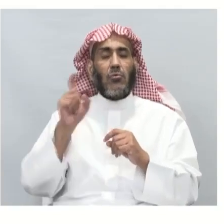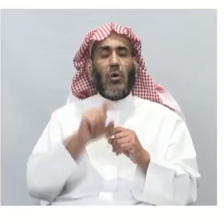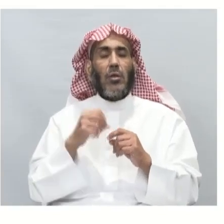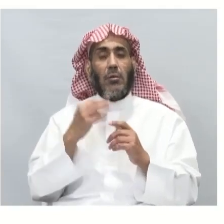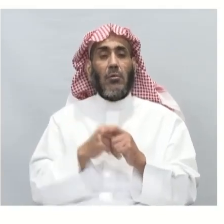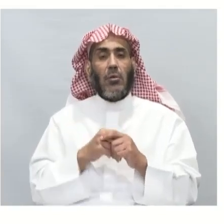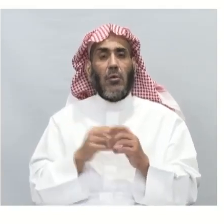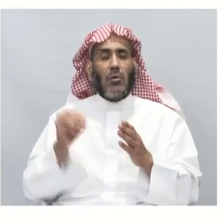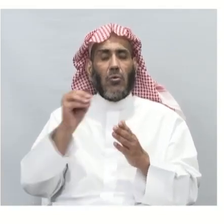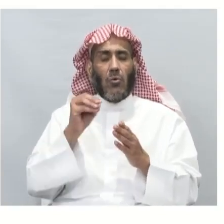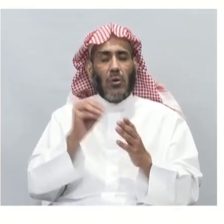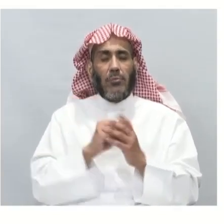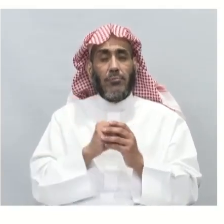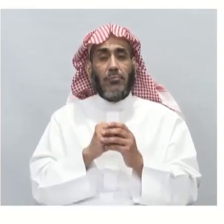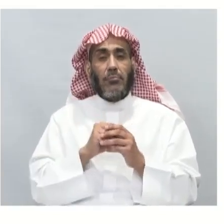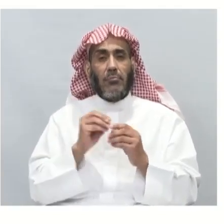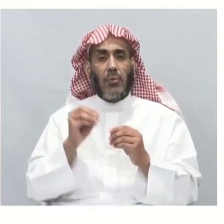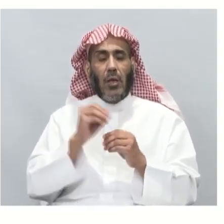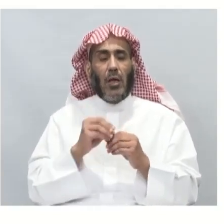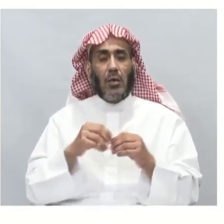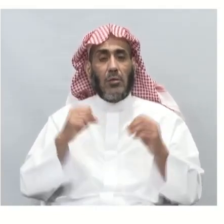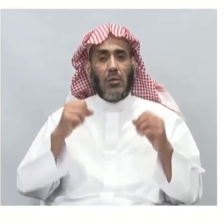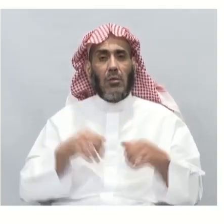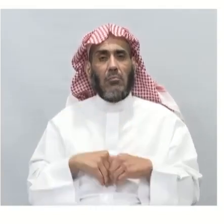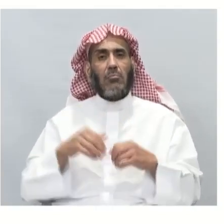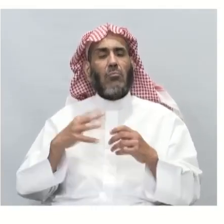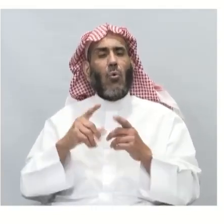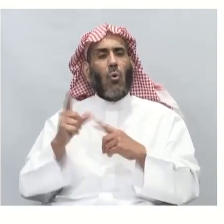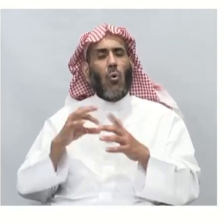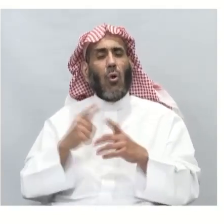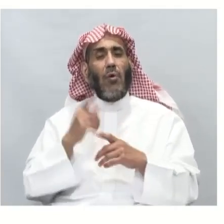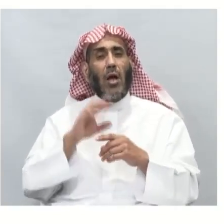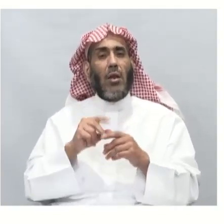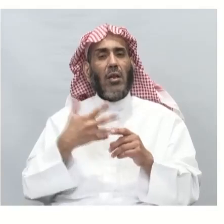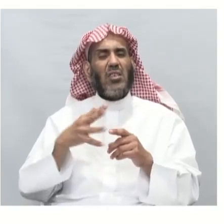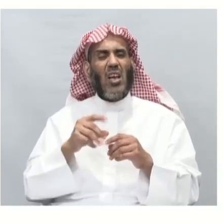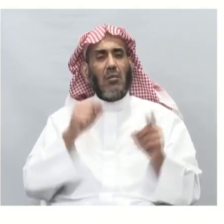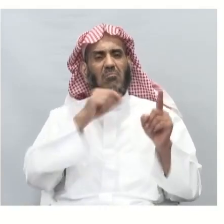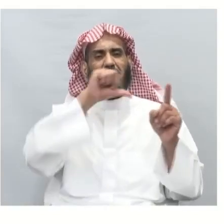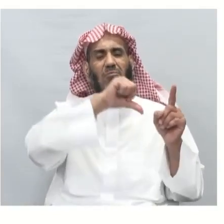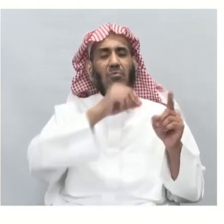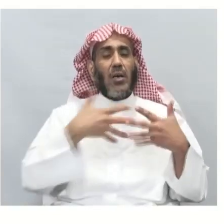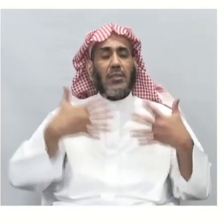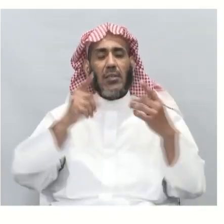الثالث نقل الى احد الخلفاء ان شاعرا هجاه بقصيده جاء فيها